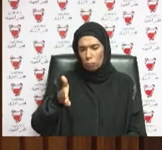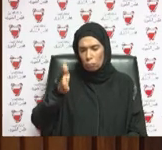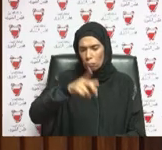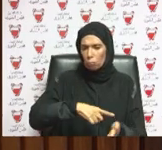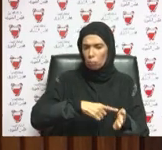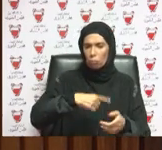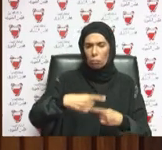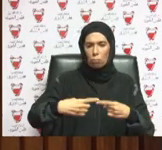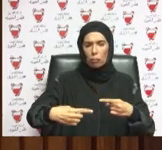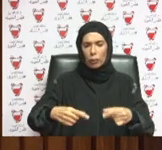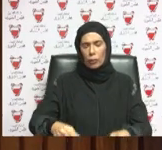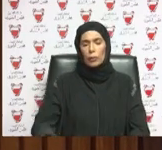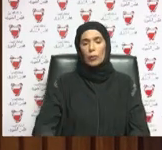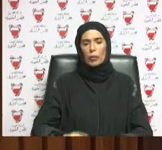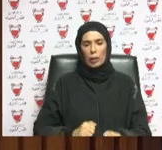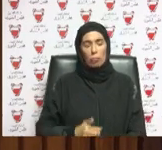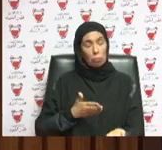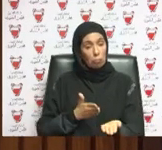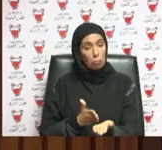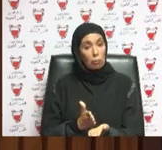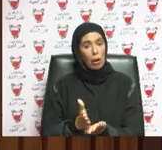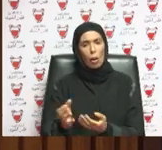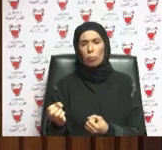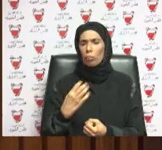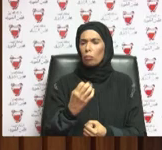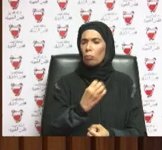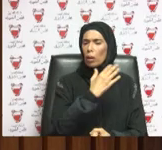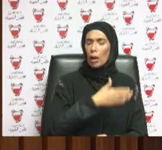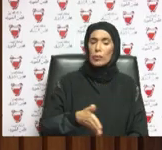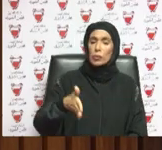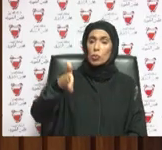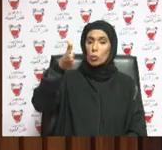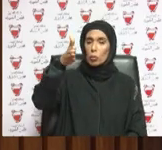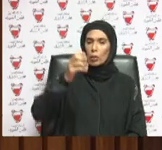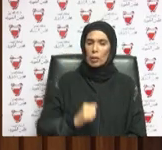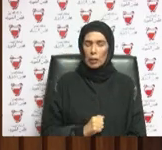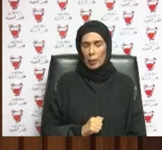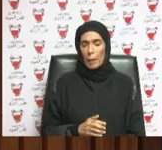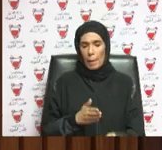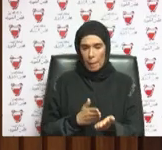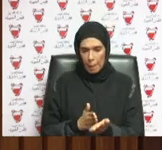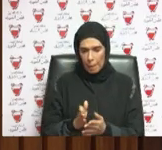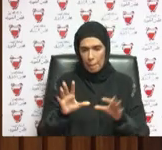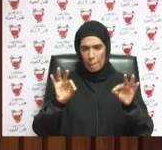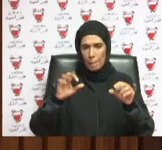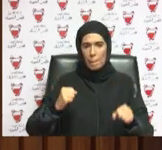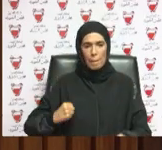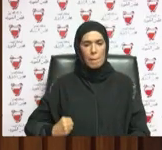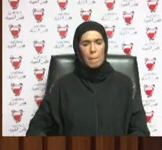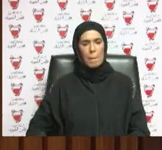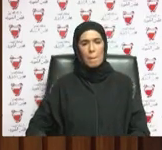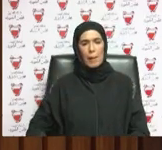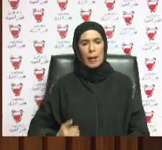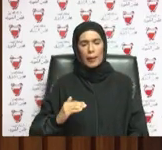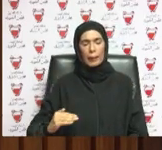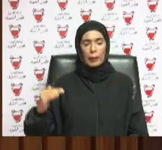أن فعلا نتوارث هذا النهج ونعلمه لكل الأجيال الجاية، لأن هذا النهج هو اللي ميز البحرين وهو اللي ساهم في